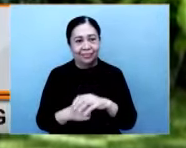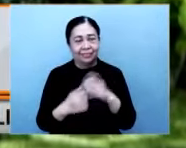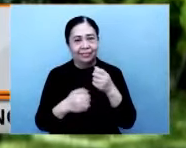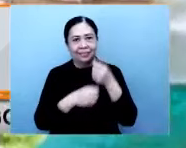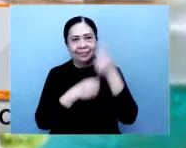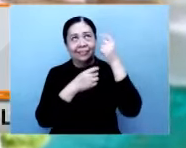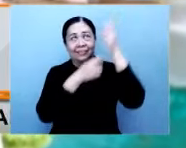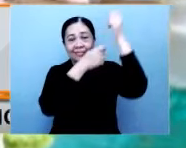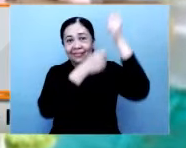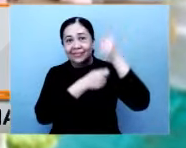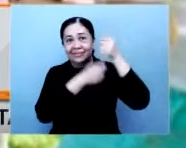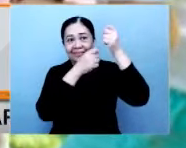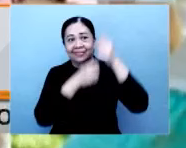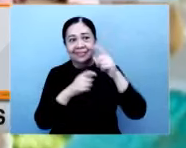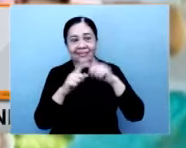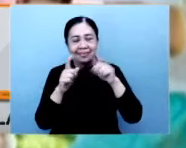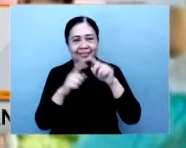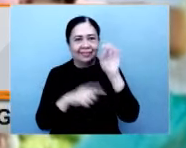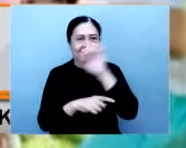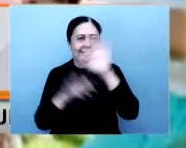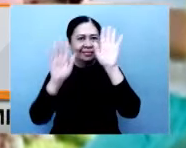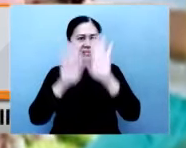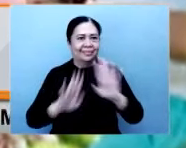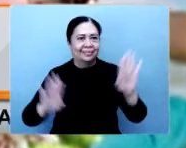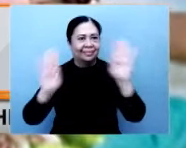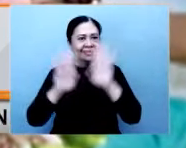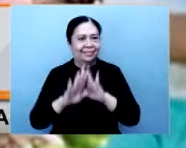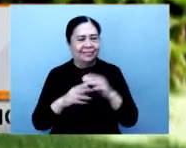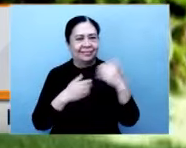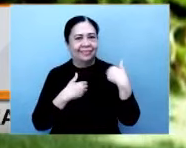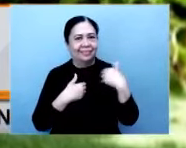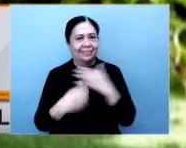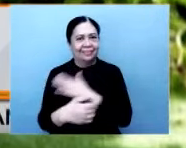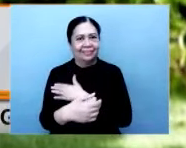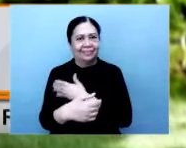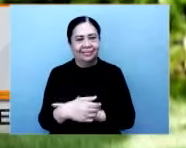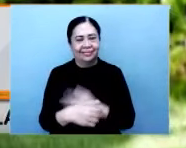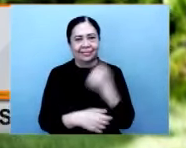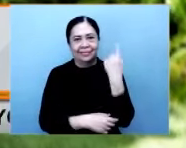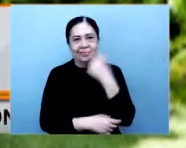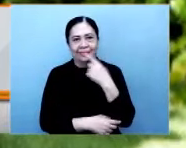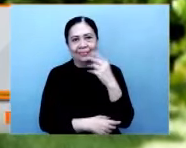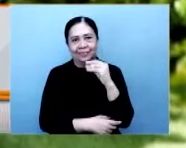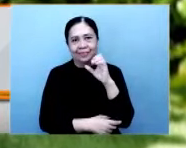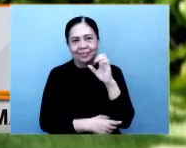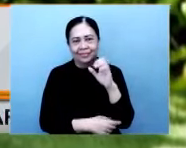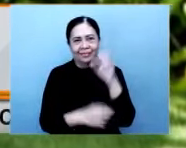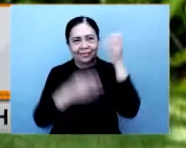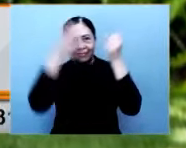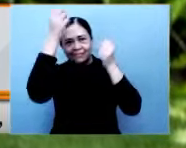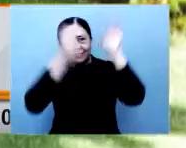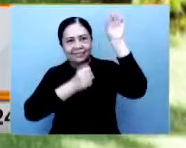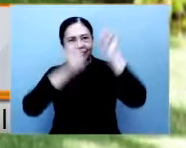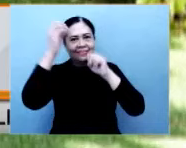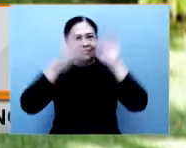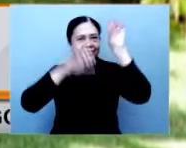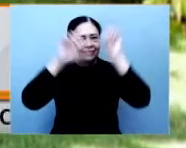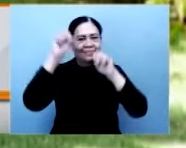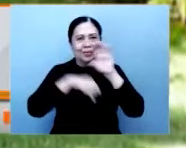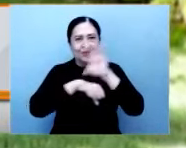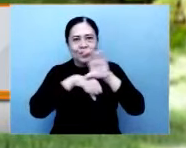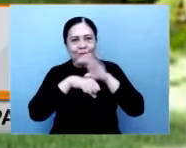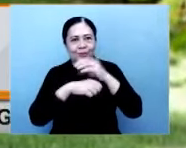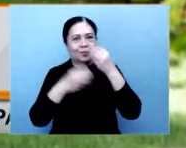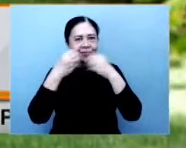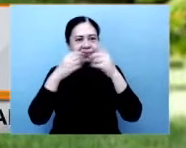Sophie Andres ang Easter Sunday. Karga ang kanyang anak na si Zoe, nakiagaw ng mga chichirya at chocolates ang